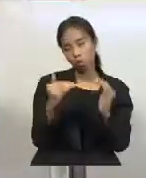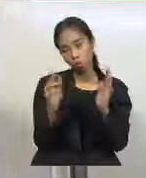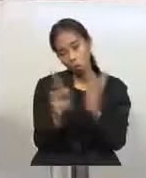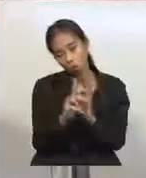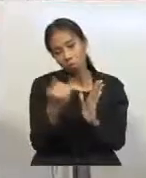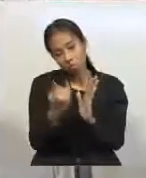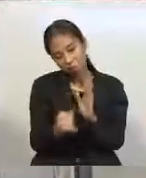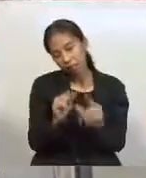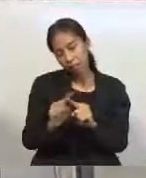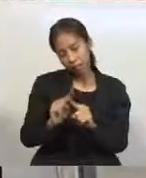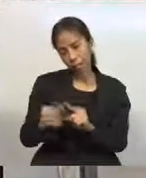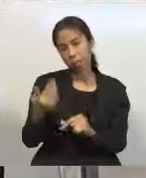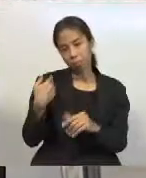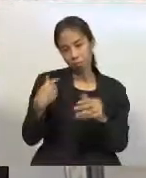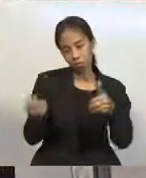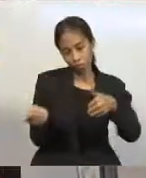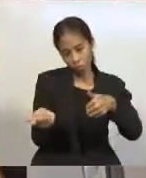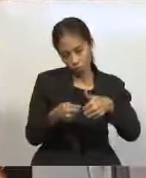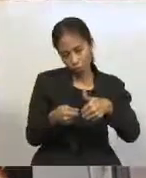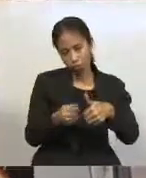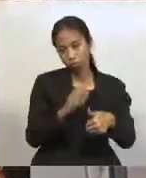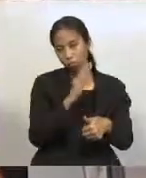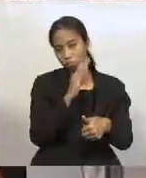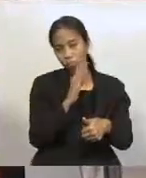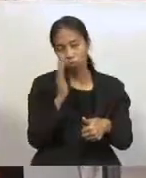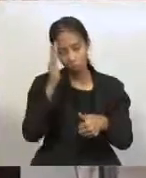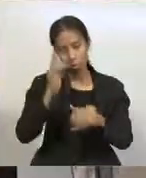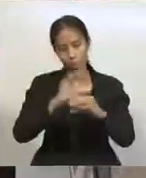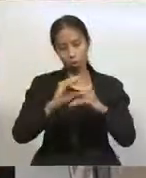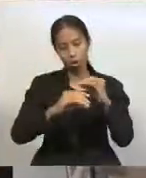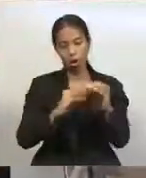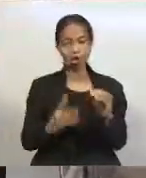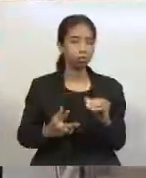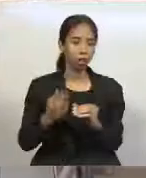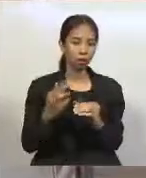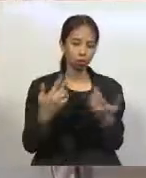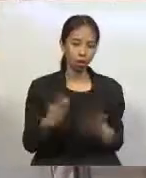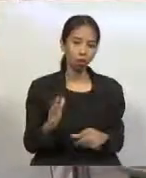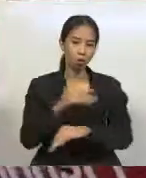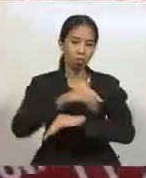ำหนดจะต้องมีการลงโทษด้วยการตัดสิทธิ์การเข้าร่วมโครงการพร้อมทั้งขึ้นบัญชีด